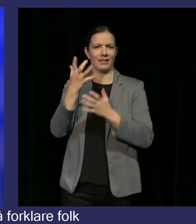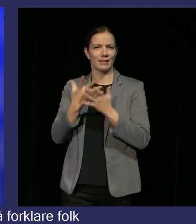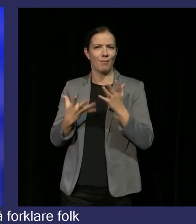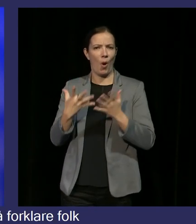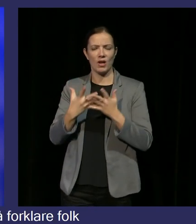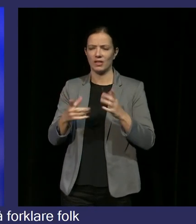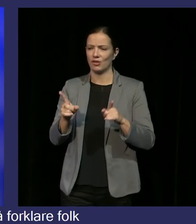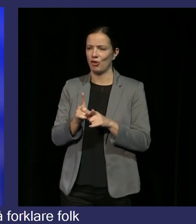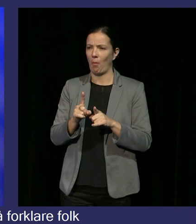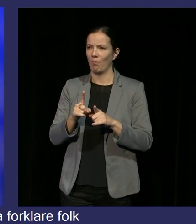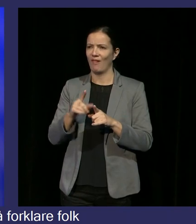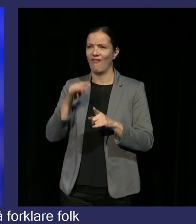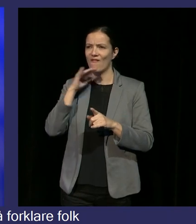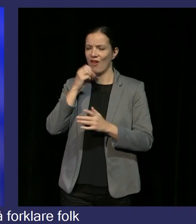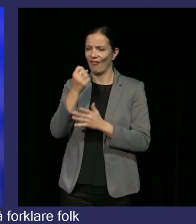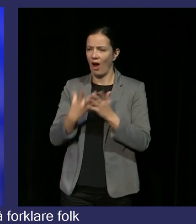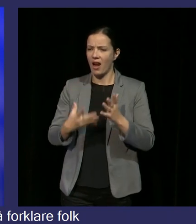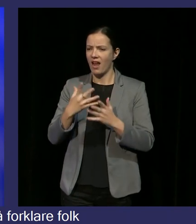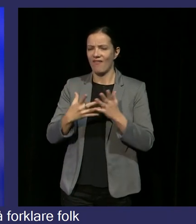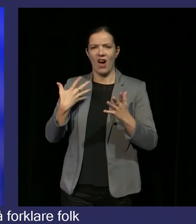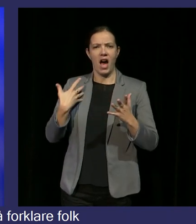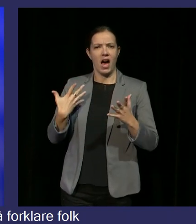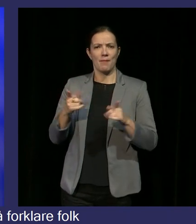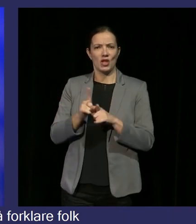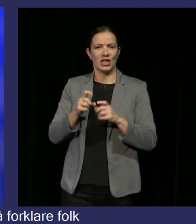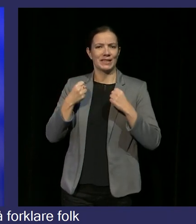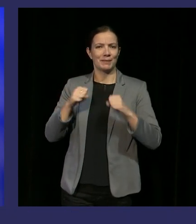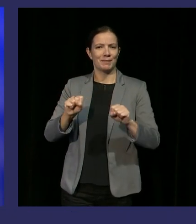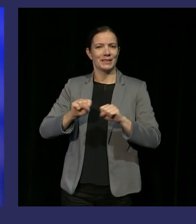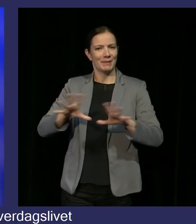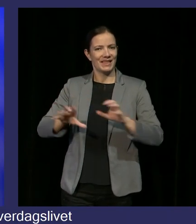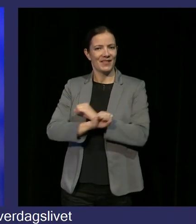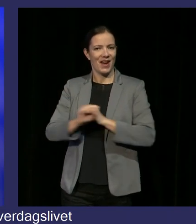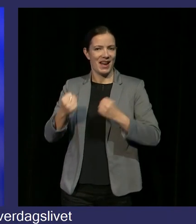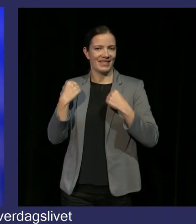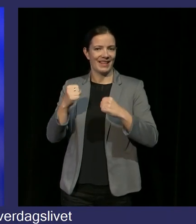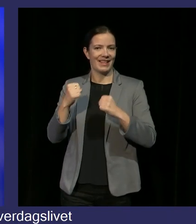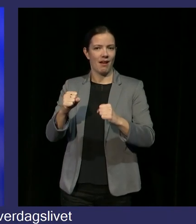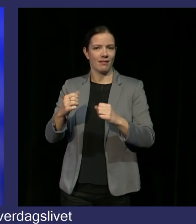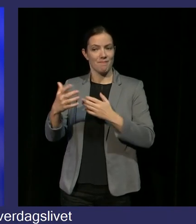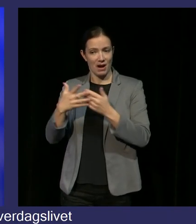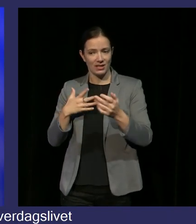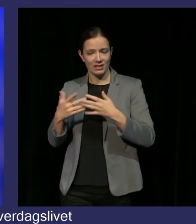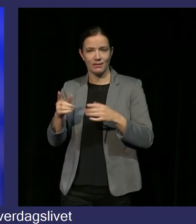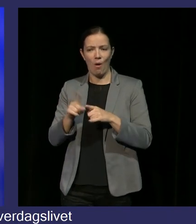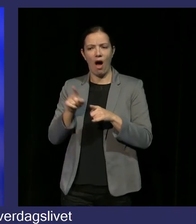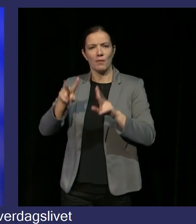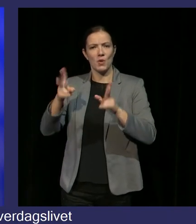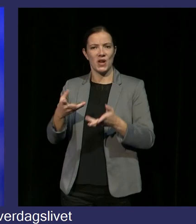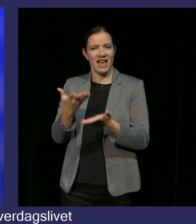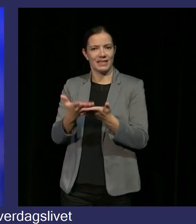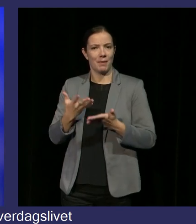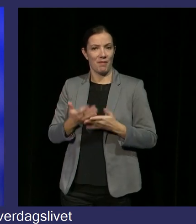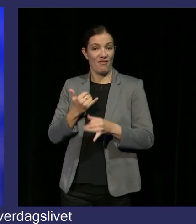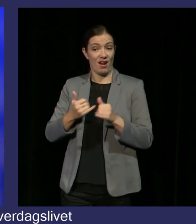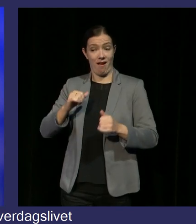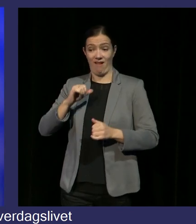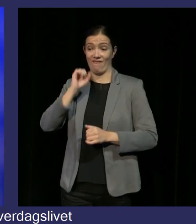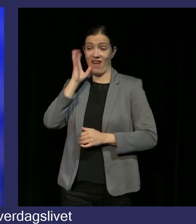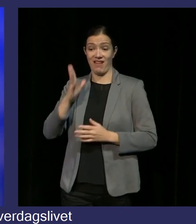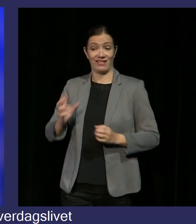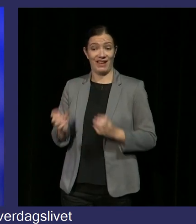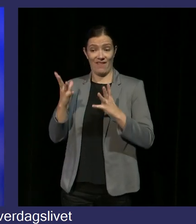for å forklare folk hva smitteverntiltak innebærer i praksis, og han trekker inn eksempler fra hverdagslivet der